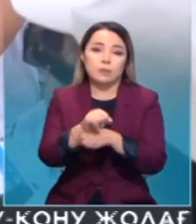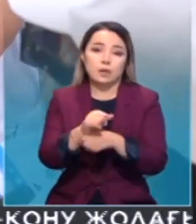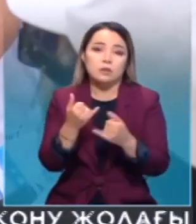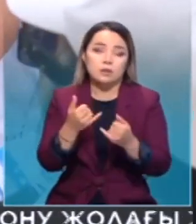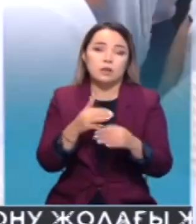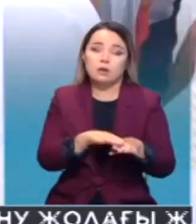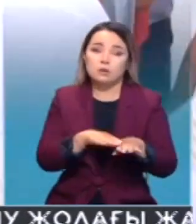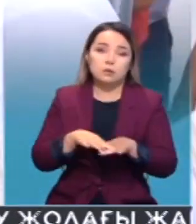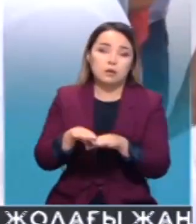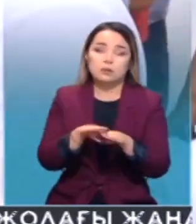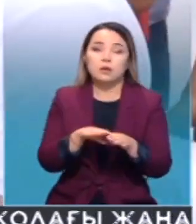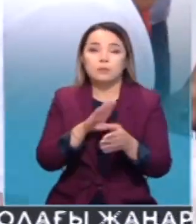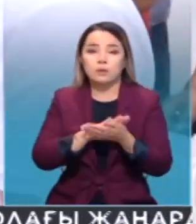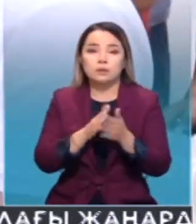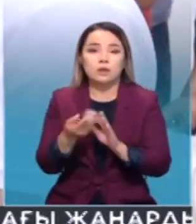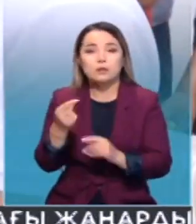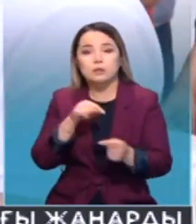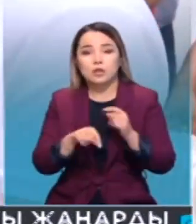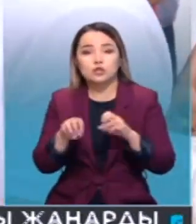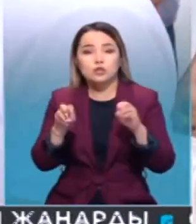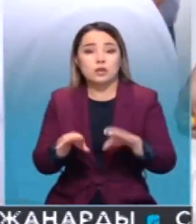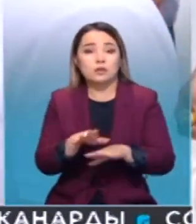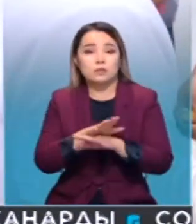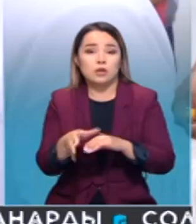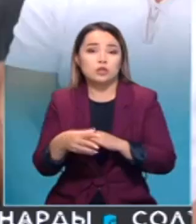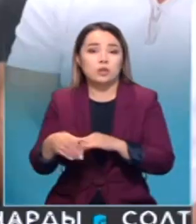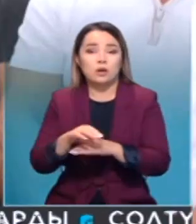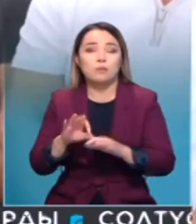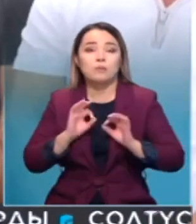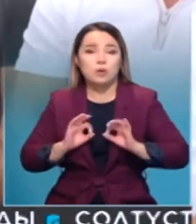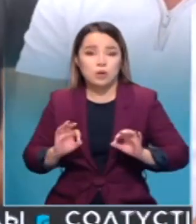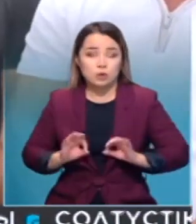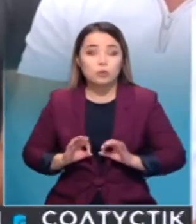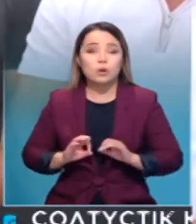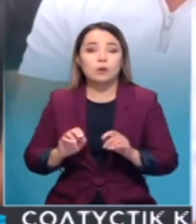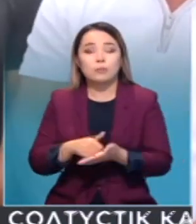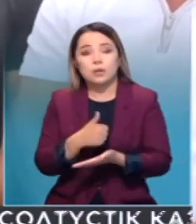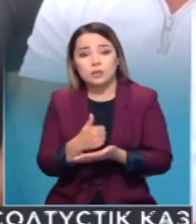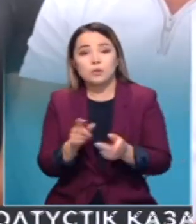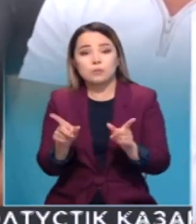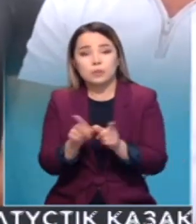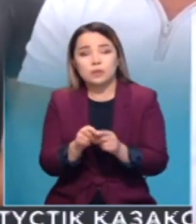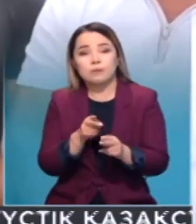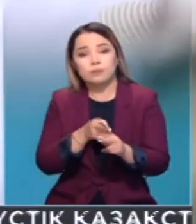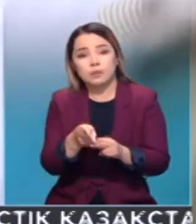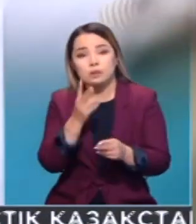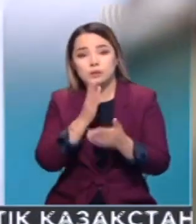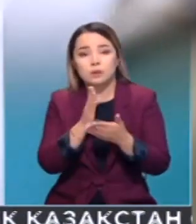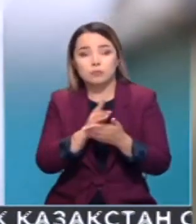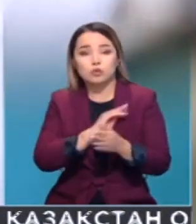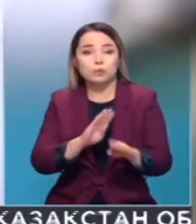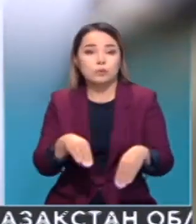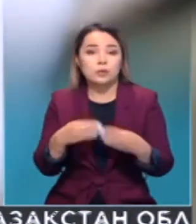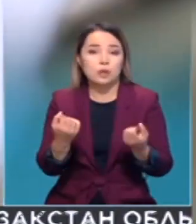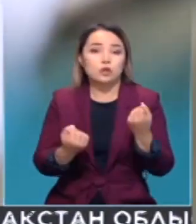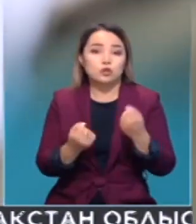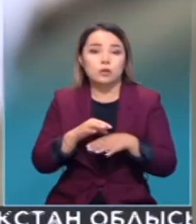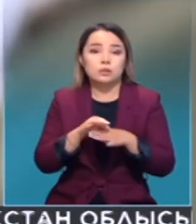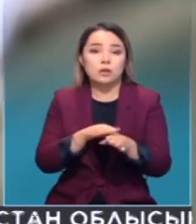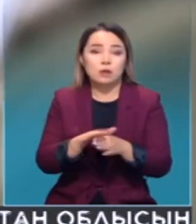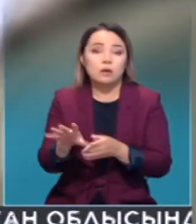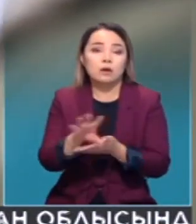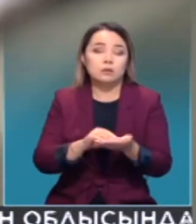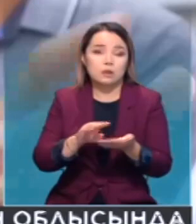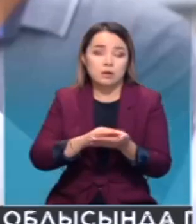Ортақ мәмілеге келе алмаған екі тараптың мәселесіне жергілікті билік өкілдері мен прокуратура араласты. Нәтижесінде жұмыс берушілер жүргізушілермен